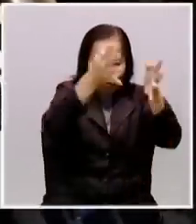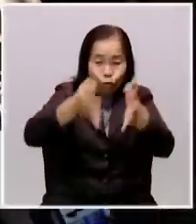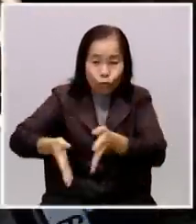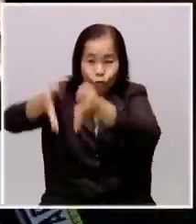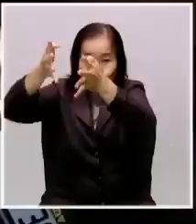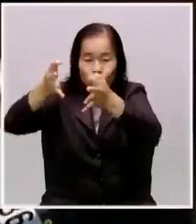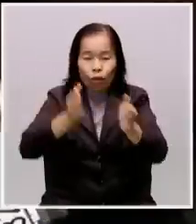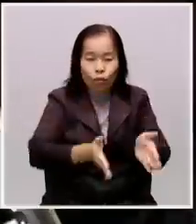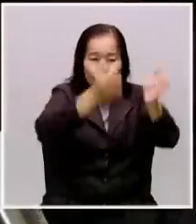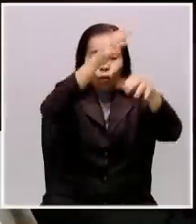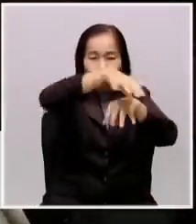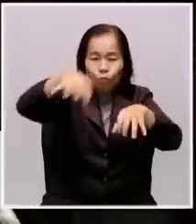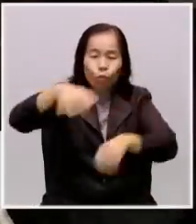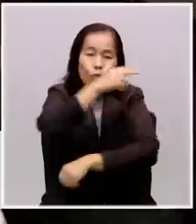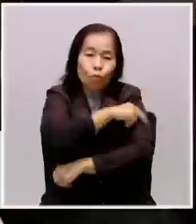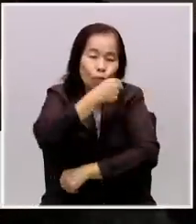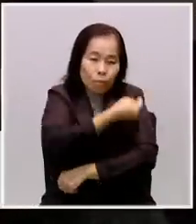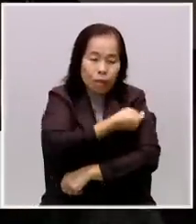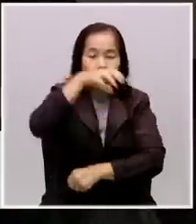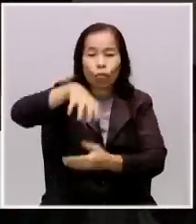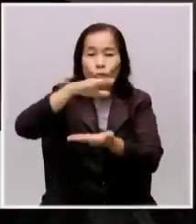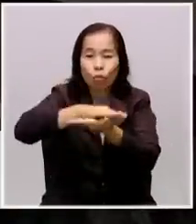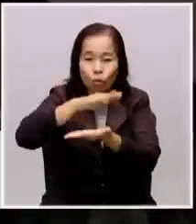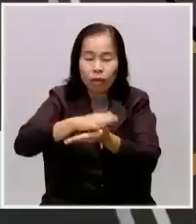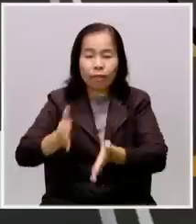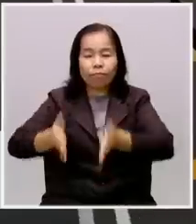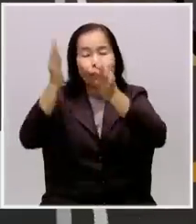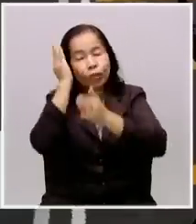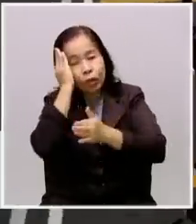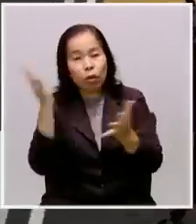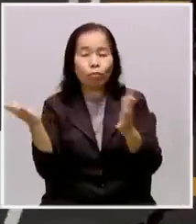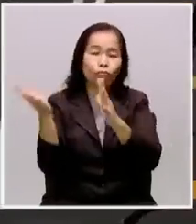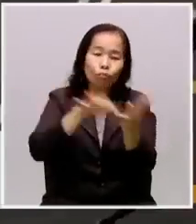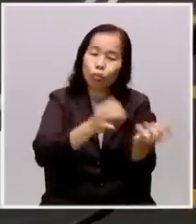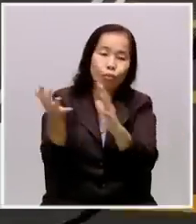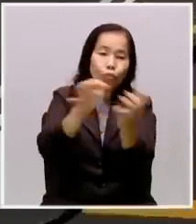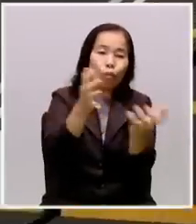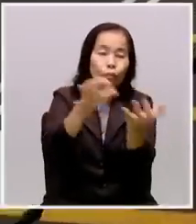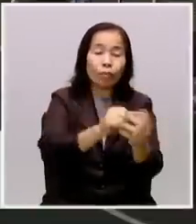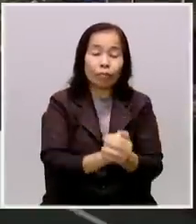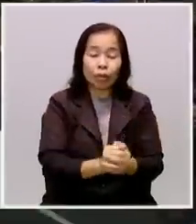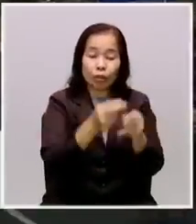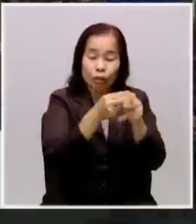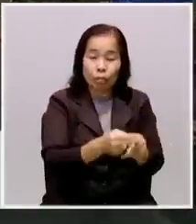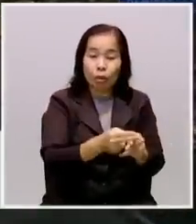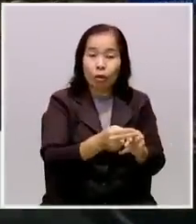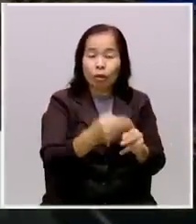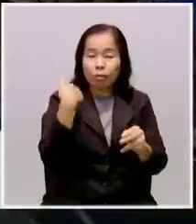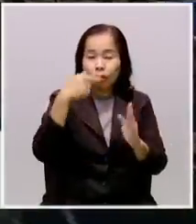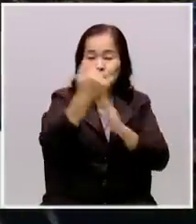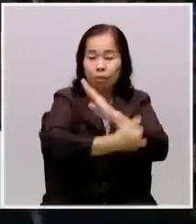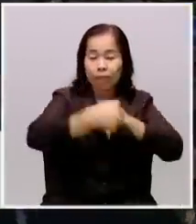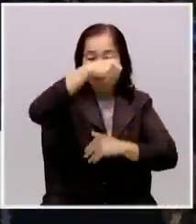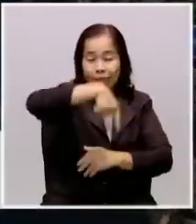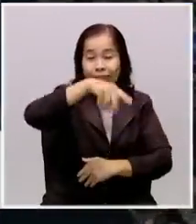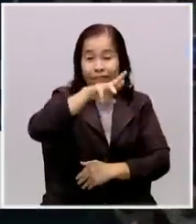หลังซึ่งรวมทั้งโรงพยาบาลโรงเรียนและอพาร์ตเมนต์ที่พักพังถล่มค่ะเฉพาะในซีเรียความพยายามบรรเทา